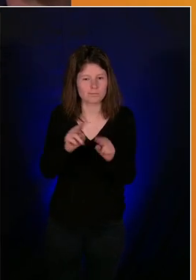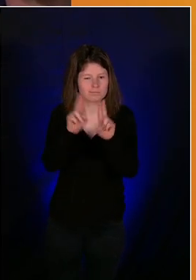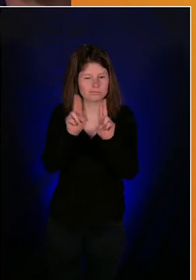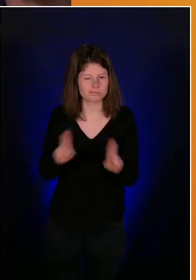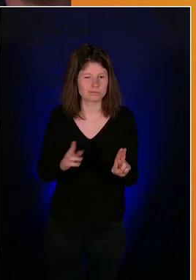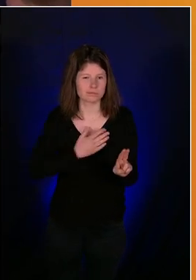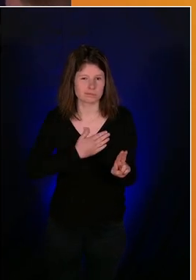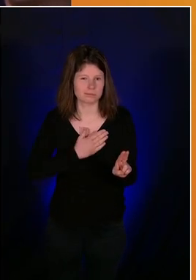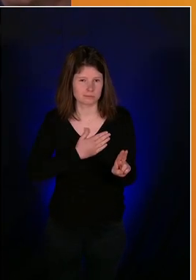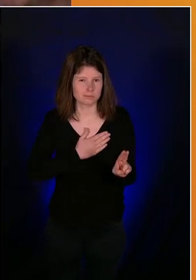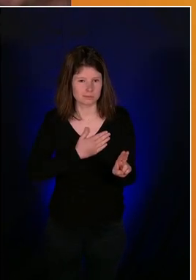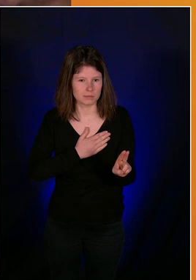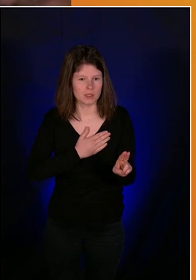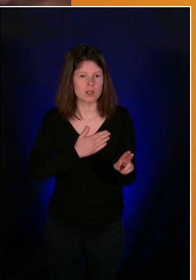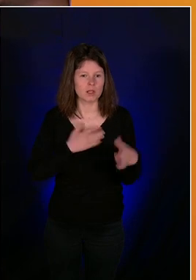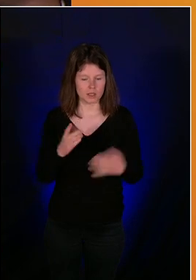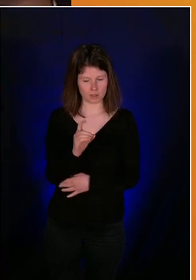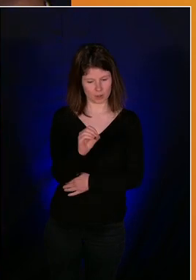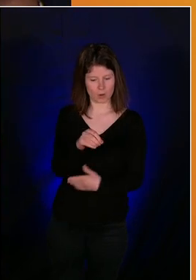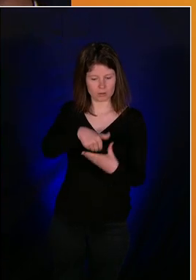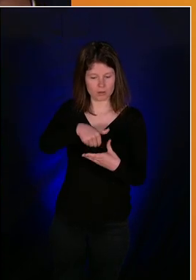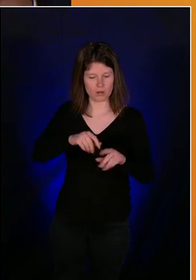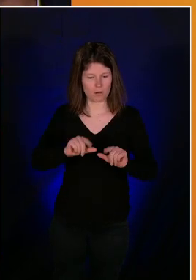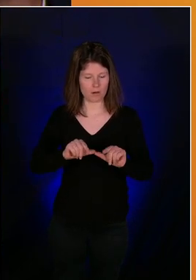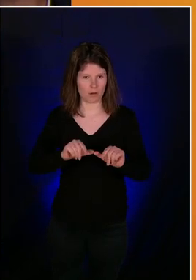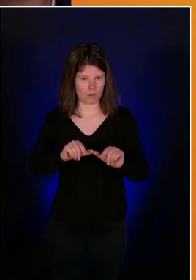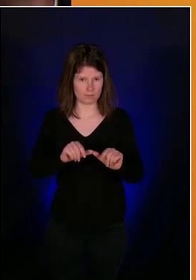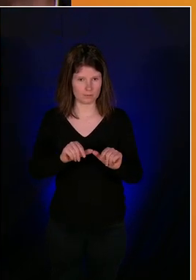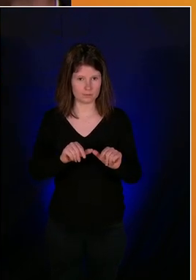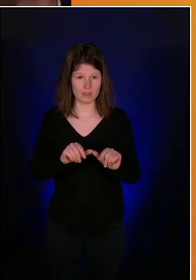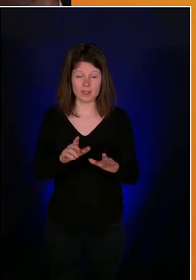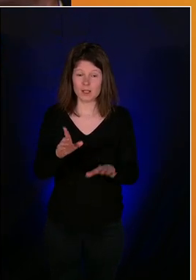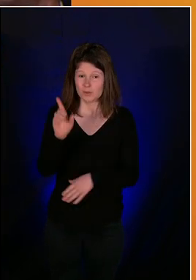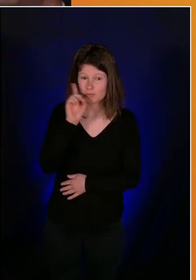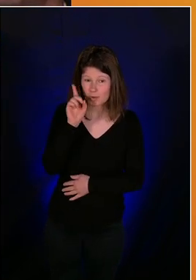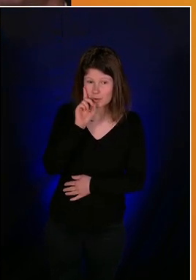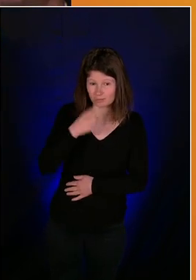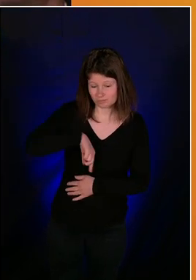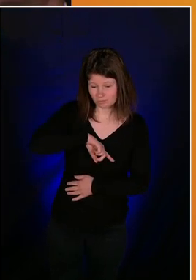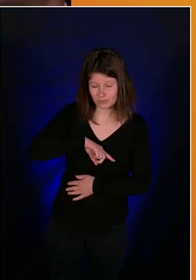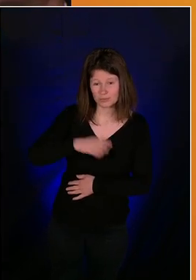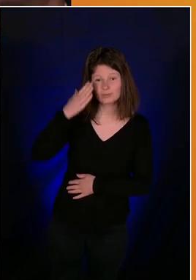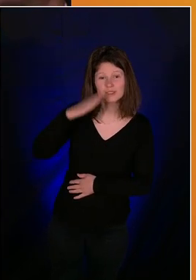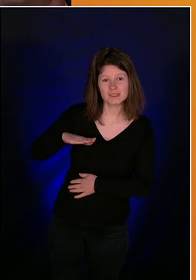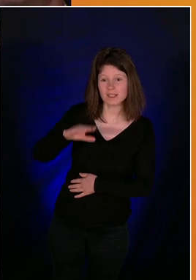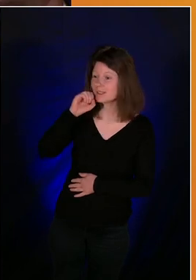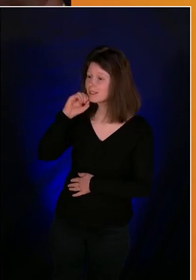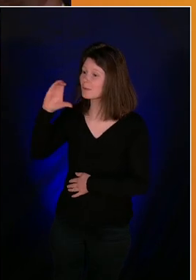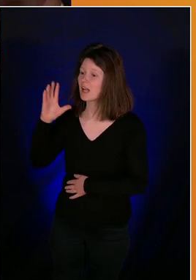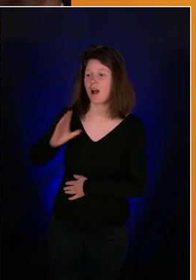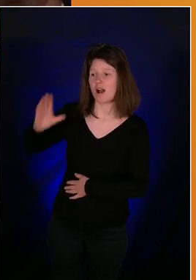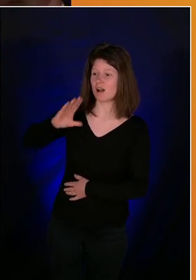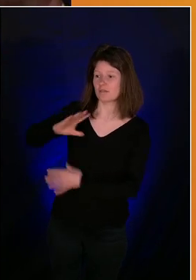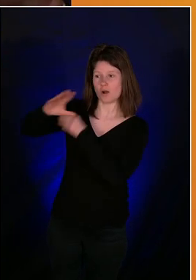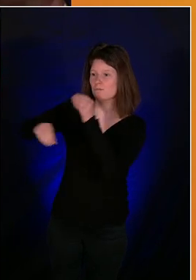été rappelées et confirmées dans notre document d'orientation, parce qu'on sait que jamais le capital n'a été aussi mondialisé, jamais notre travail